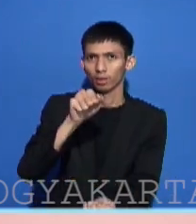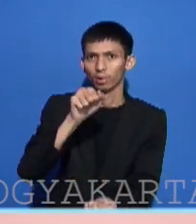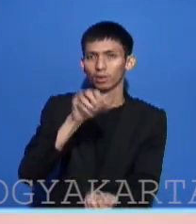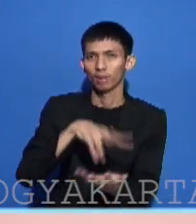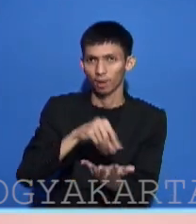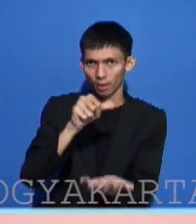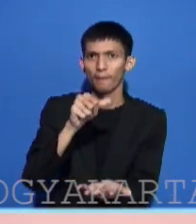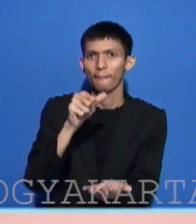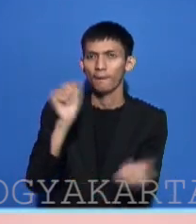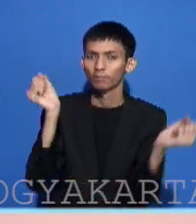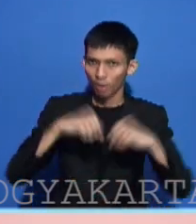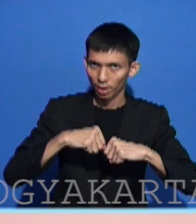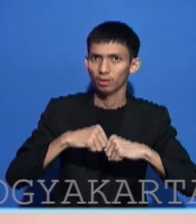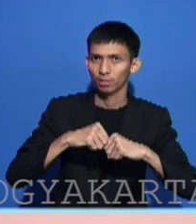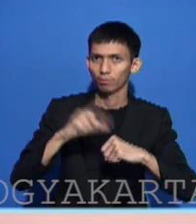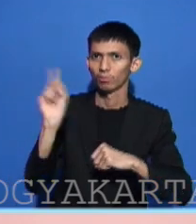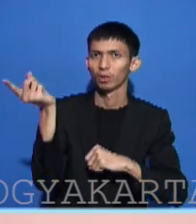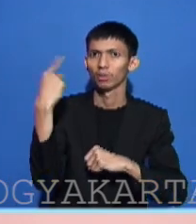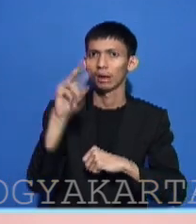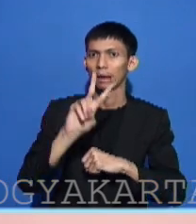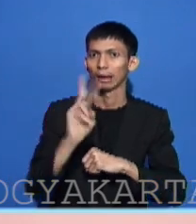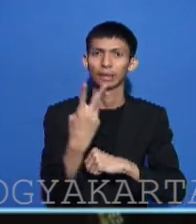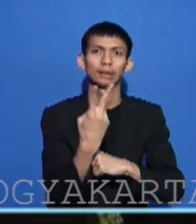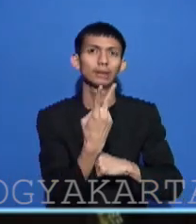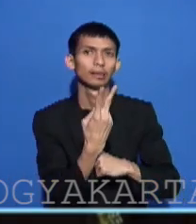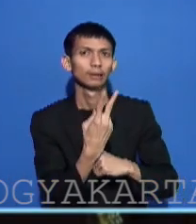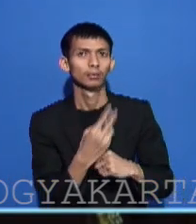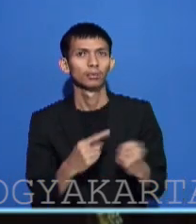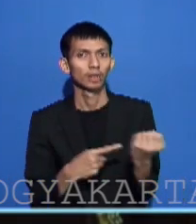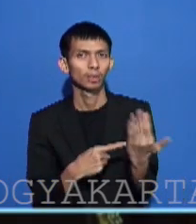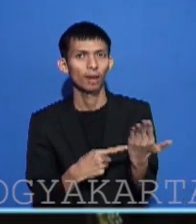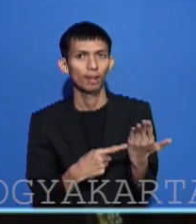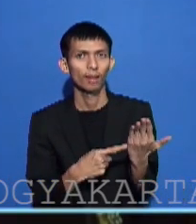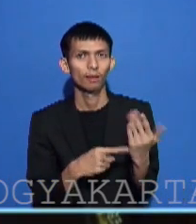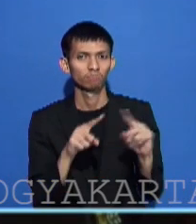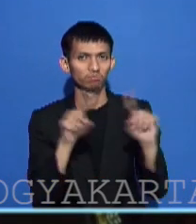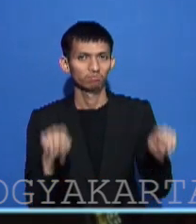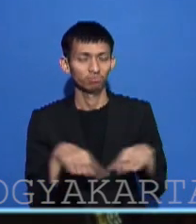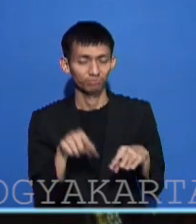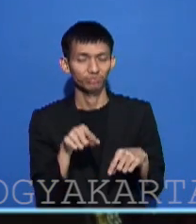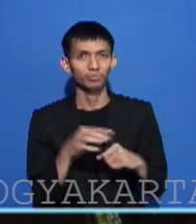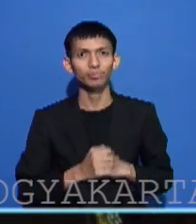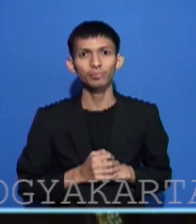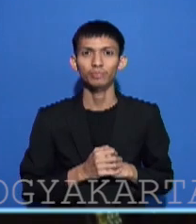melakukan digitalisasi buku tanah dan layanan pertanahan. Bapak-Ibu sekalian yang saya hormati,